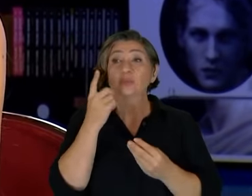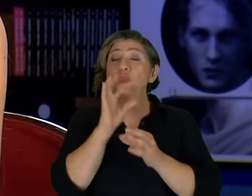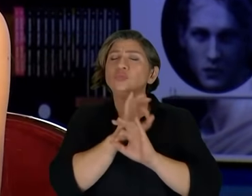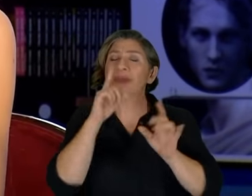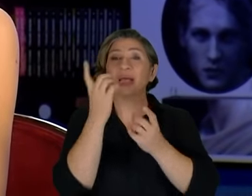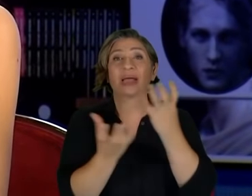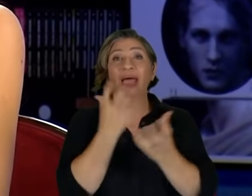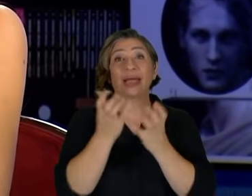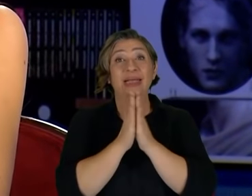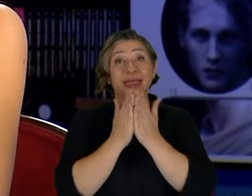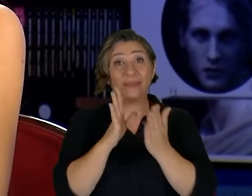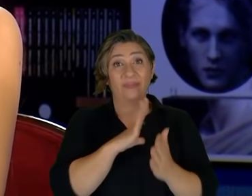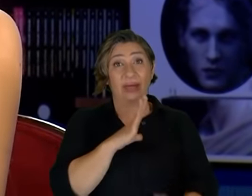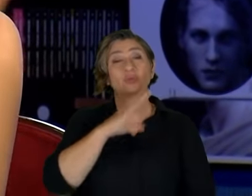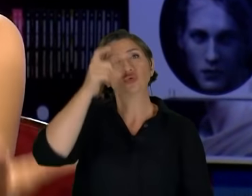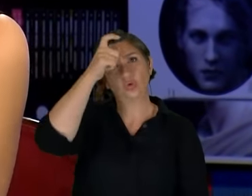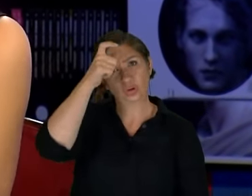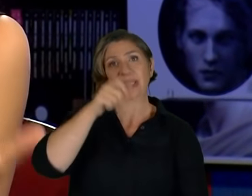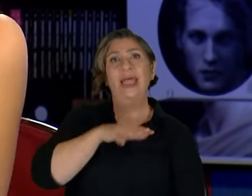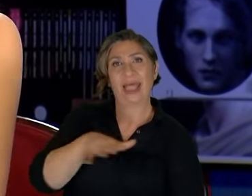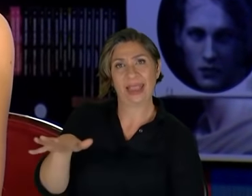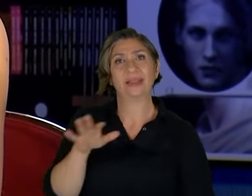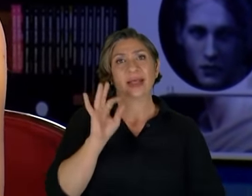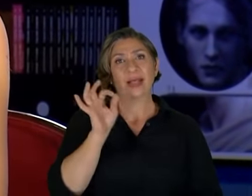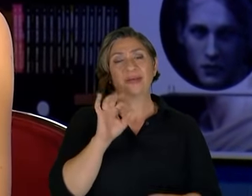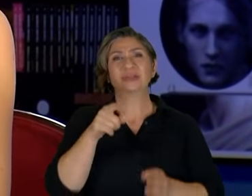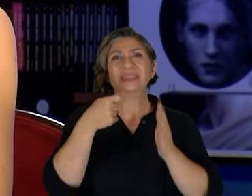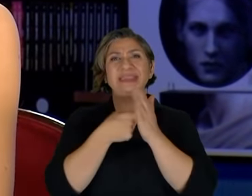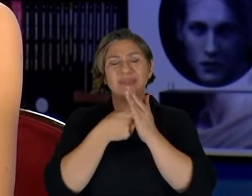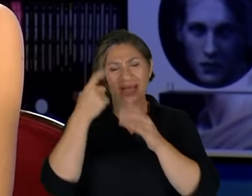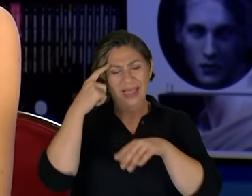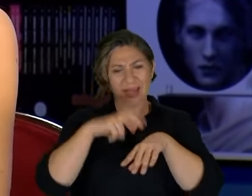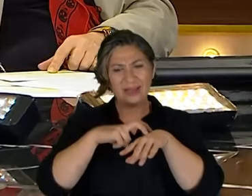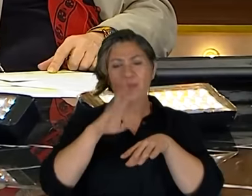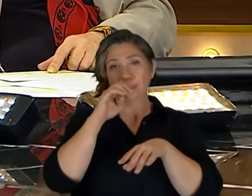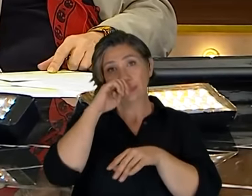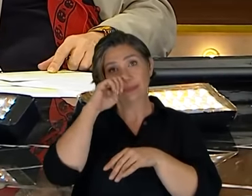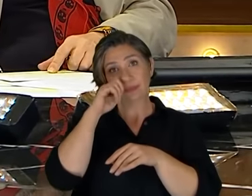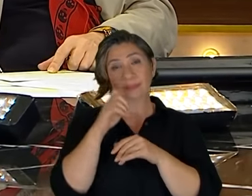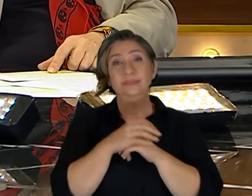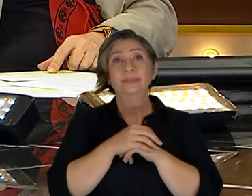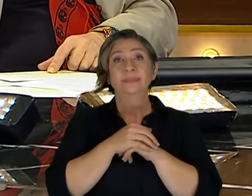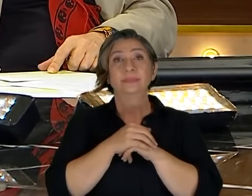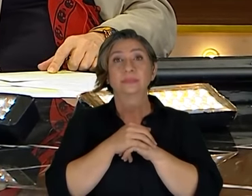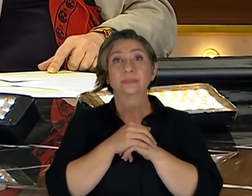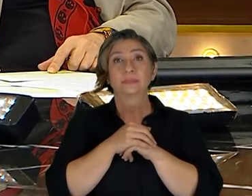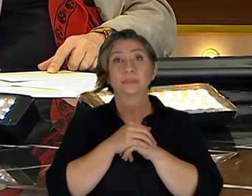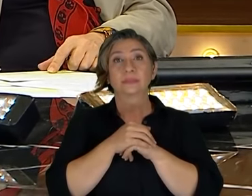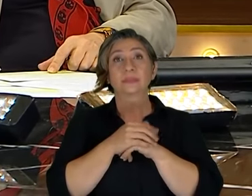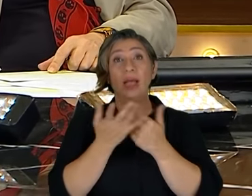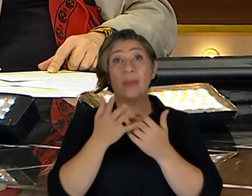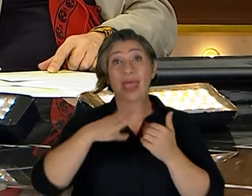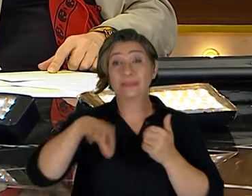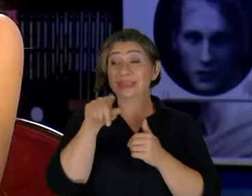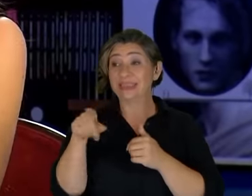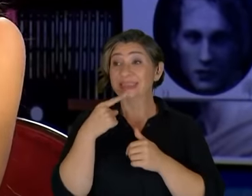var. Orada da çok güzel Türkçe'de anlatıyorlar. Yayınlandı. Türkçe'de evet. De var. Şu an ismini unuttum. Ben de tam ismini getiremedim şu anda. Getiremedim evet. Aklıma. Ama hepsi